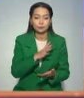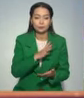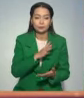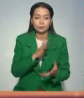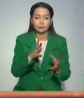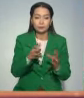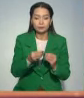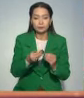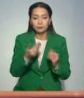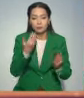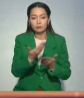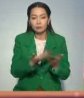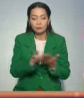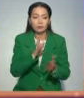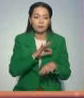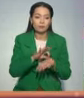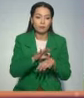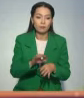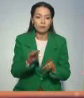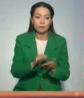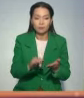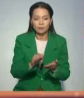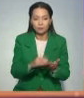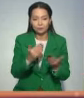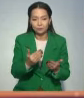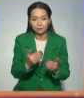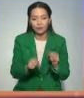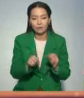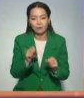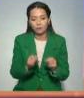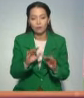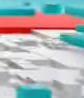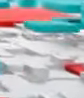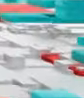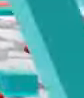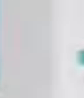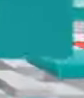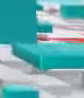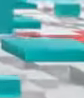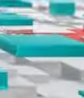мощной профилактической мерой и пользы от ее применения существенно перевешивает возможные риски заболевания